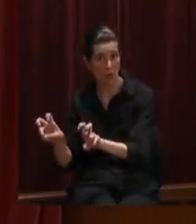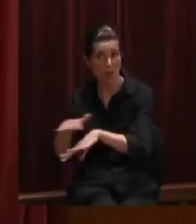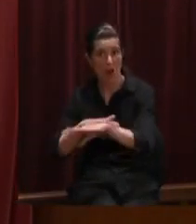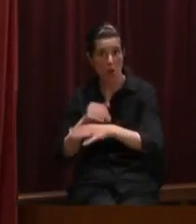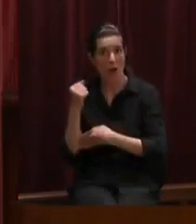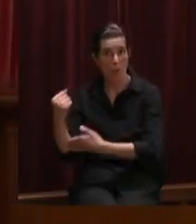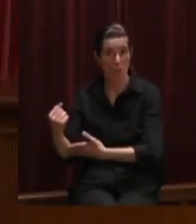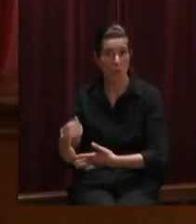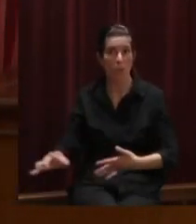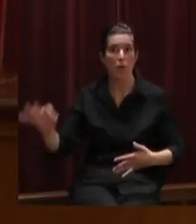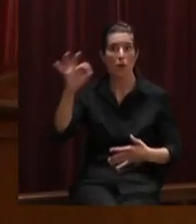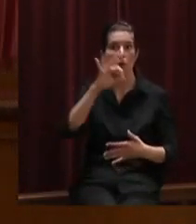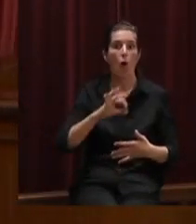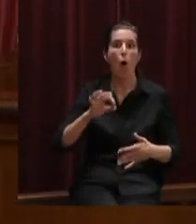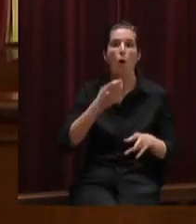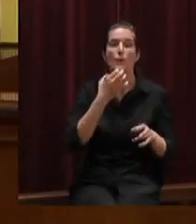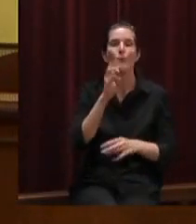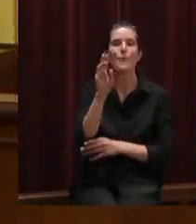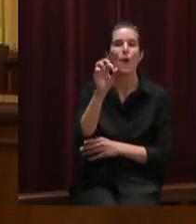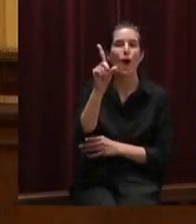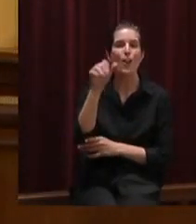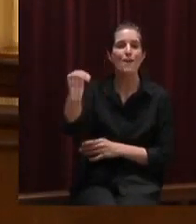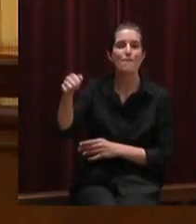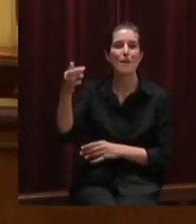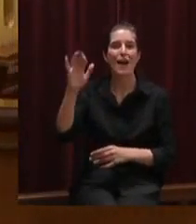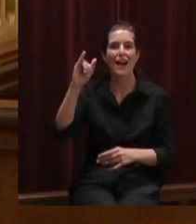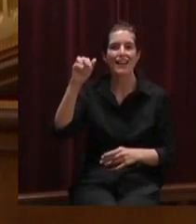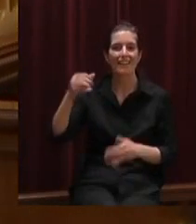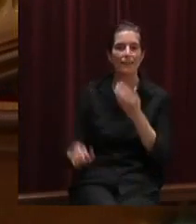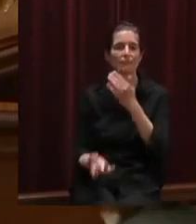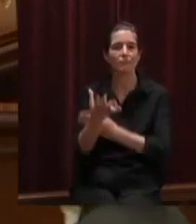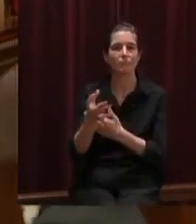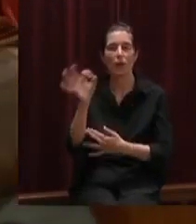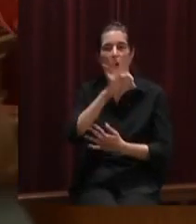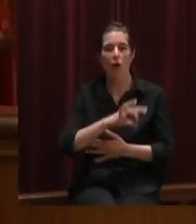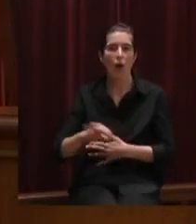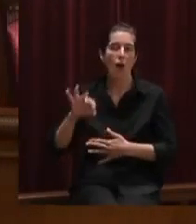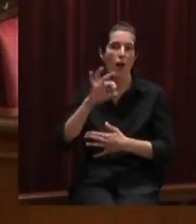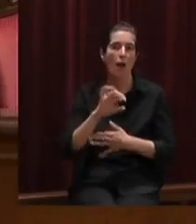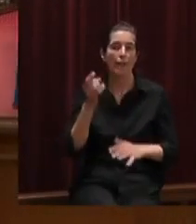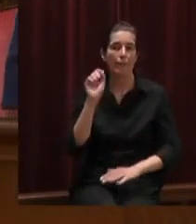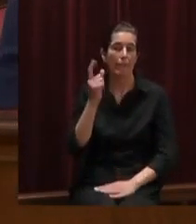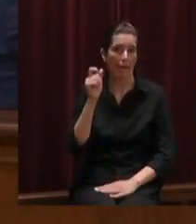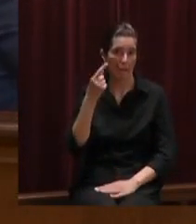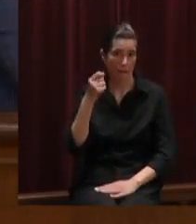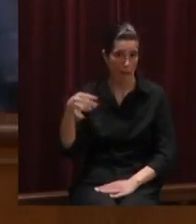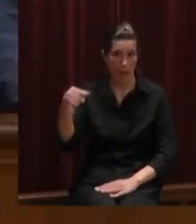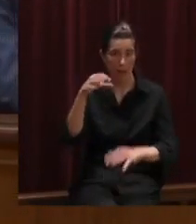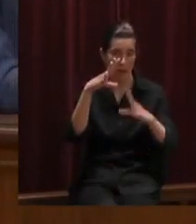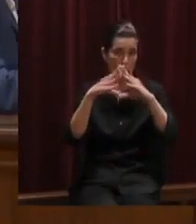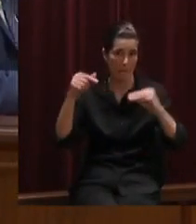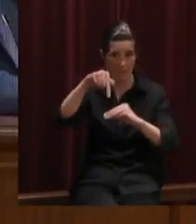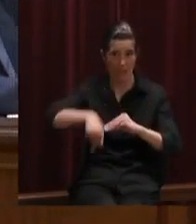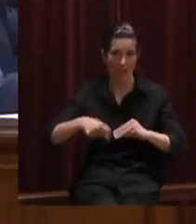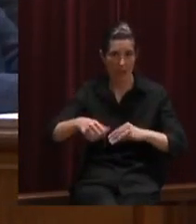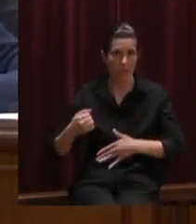permetre desenvolupar el nou pol marí i avançar en projectes de societat digital en la Universitat de les Illes Balears, els que té l'empresa privada i